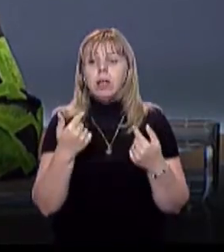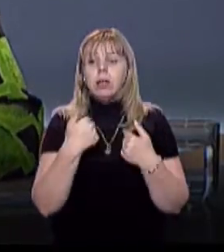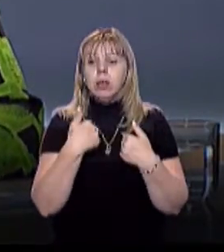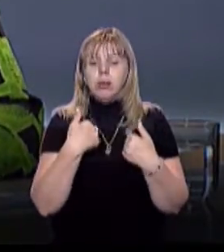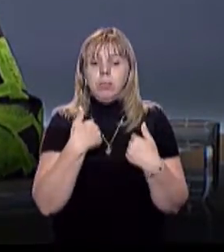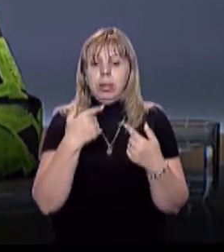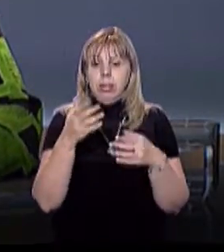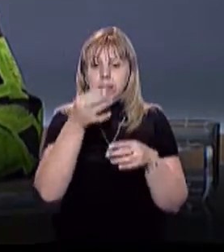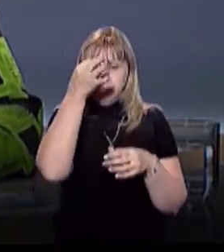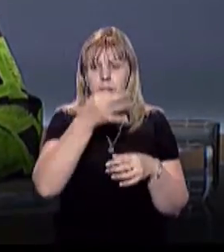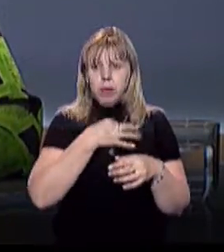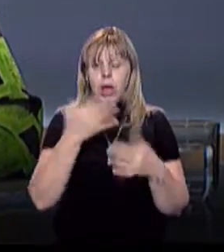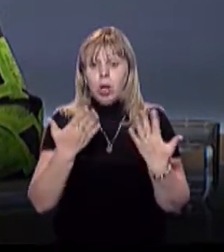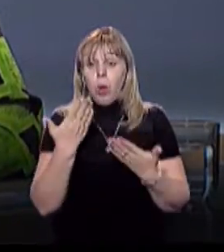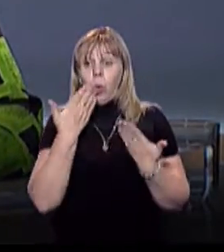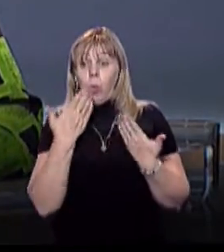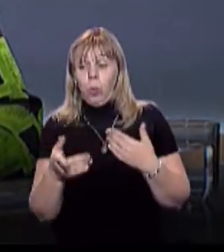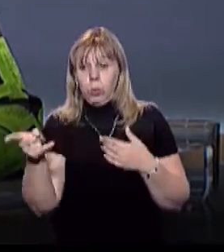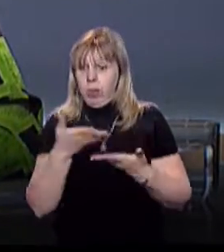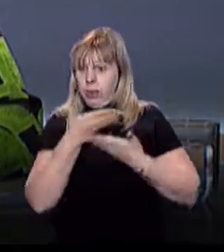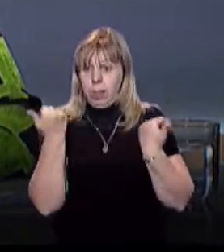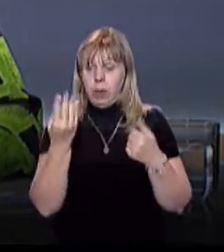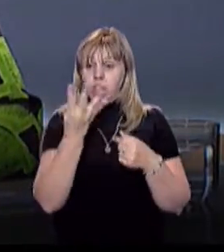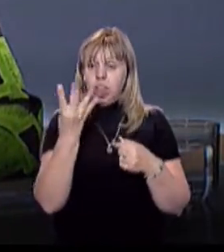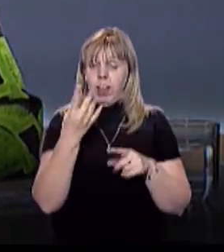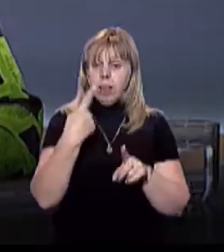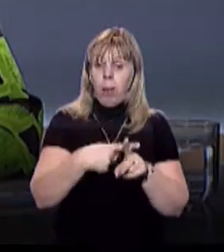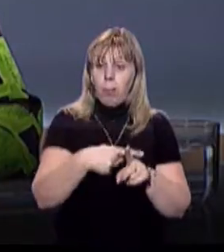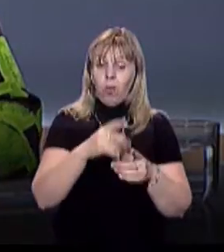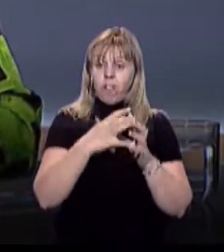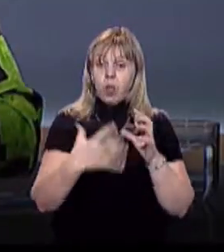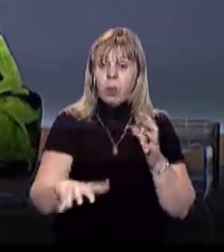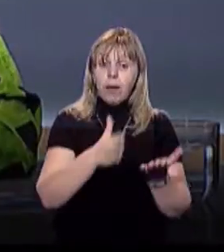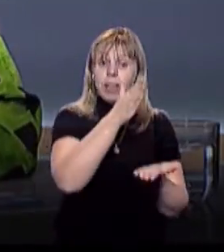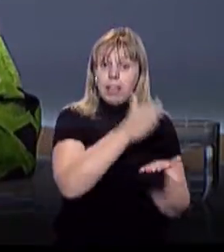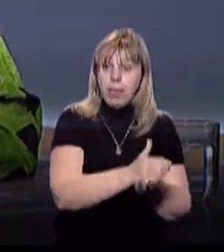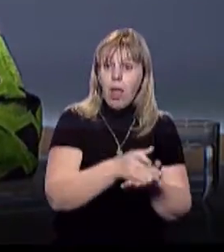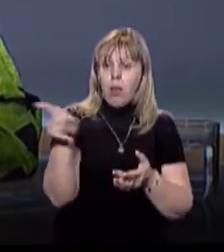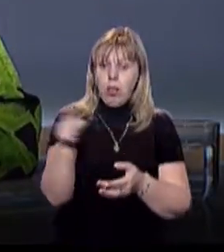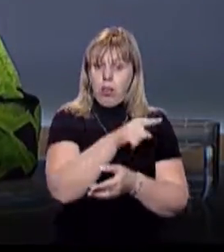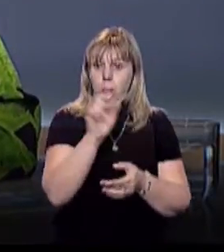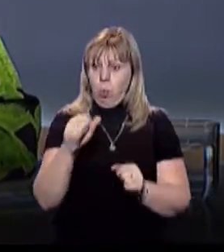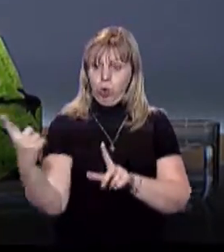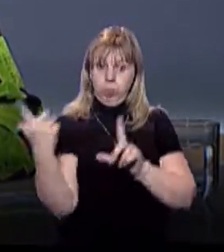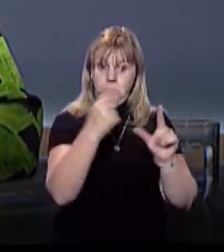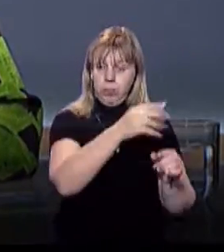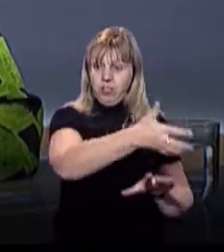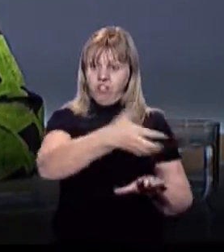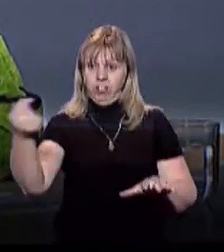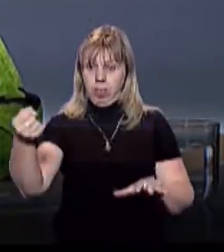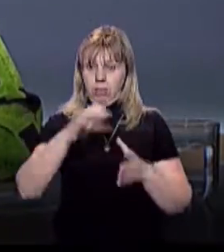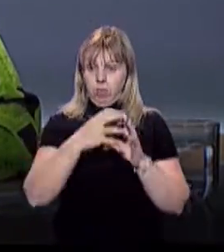діляться інформацією. І якщо у Хусті немає 4-ї плюс, у Виноградові вона є, вони можуть поїхати і взяти